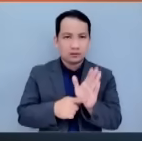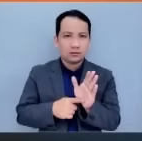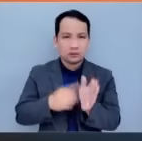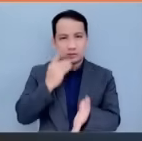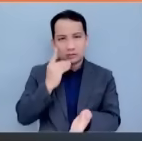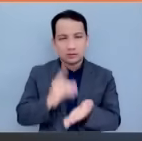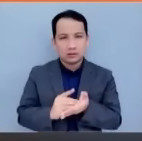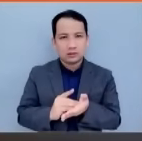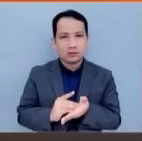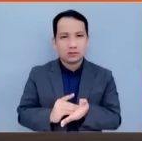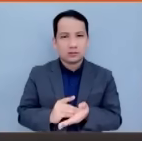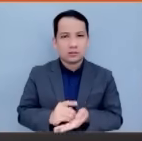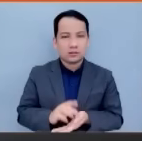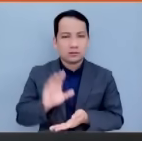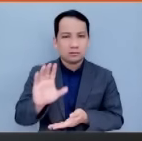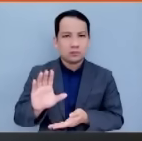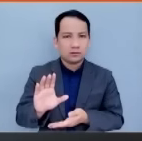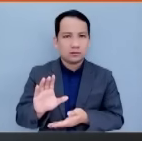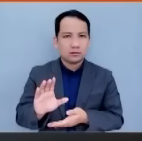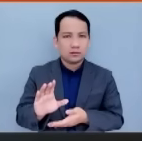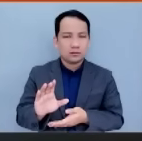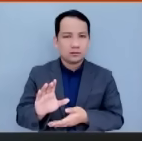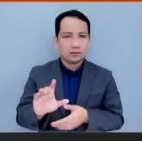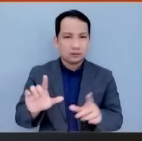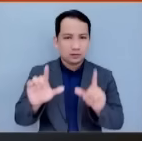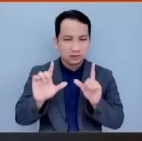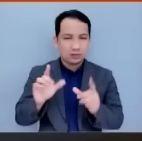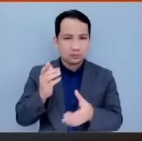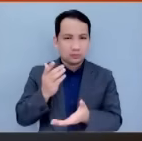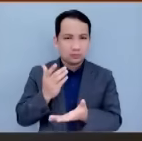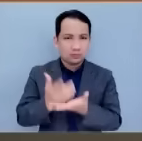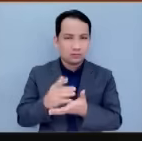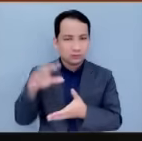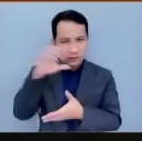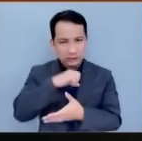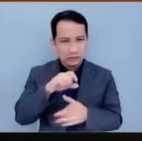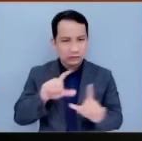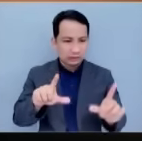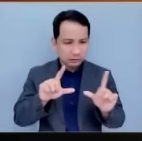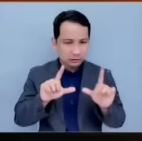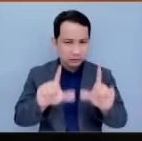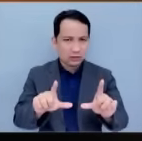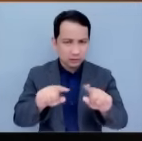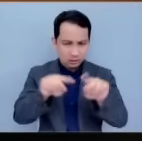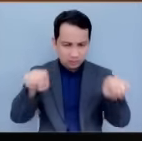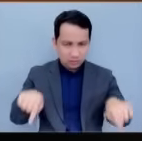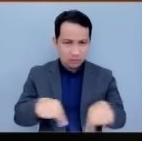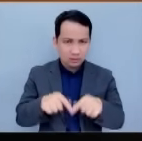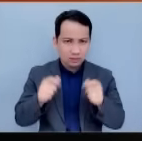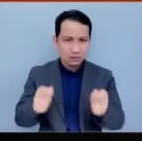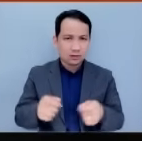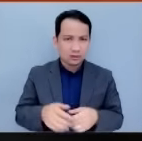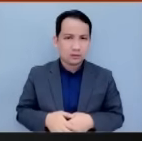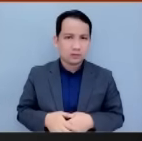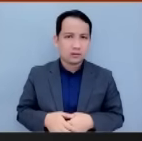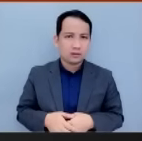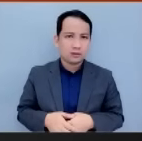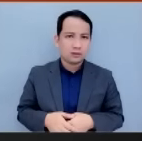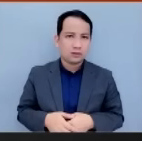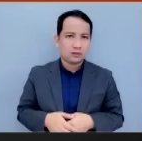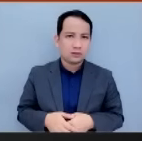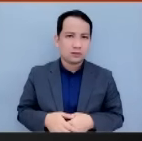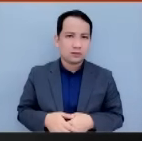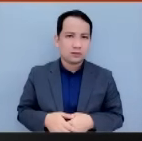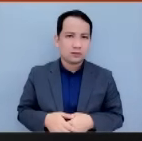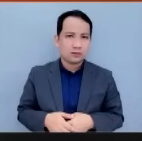lalaki, pero pagdating sa plaka ng sasakyan, tila nagduda ang mga otoridad. Nasaan ang plaka niyan? Nasaan ang plaka niyan? Plaka na ito.